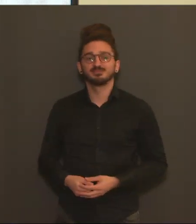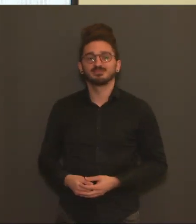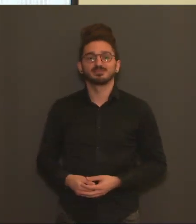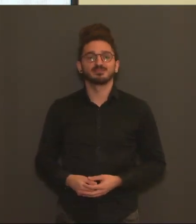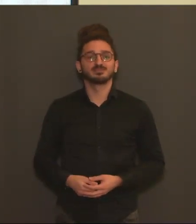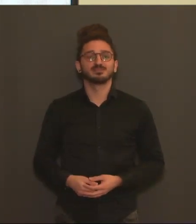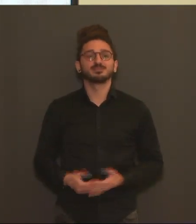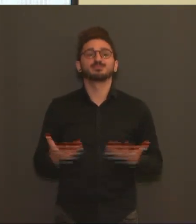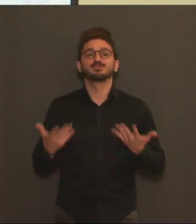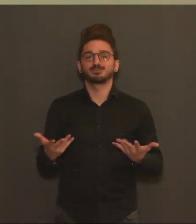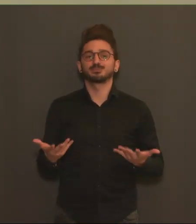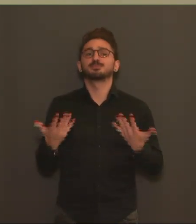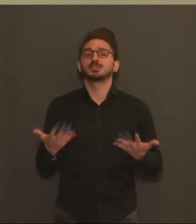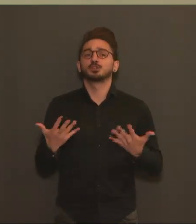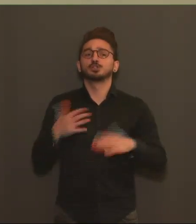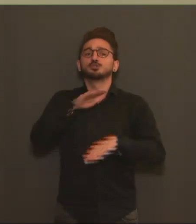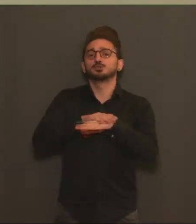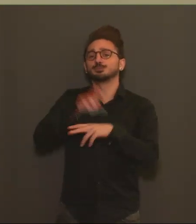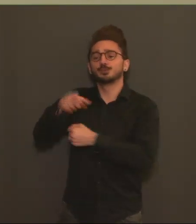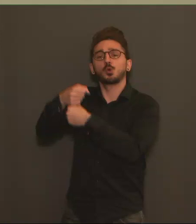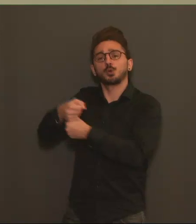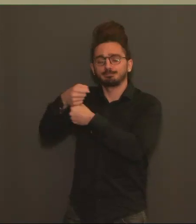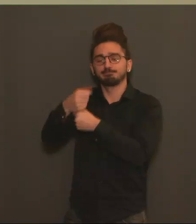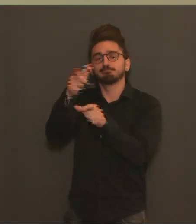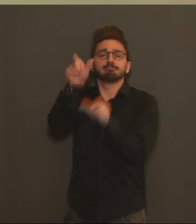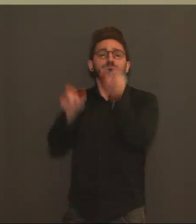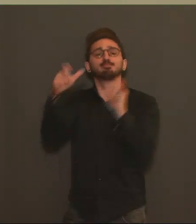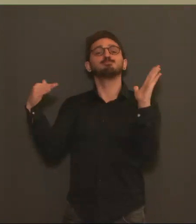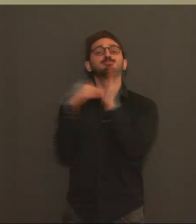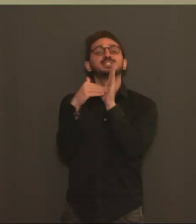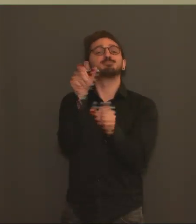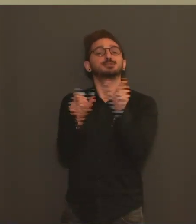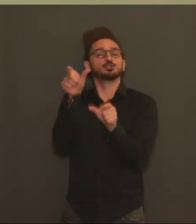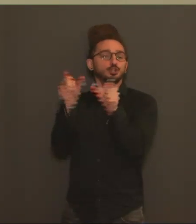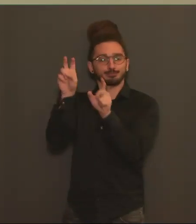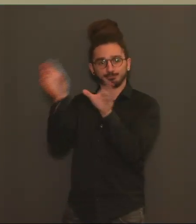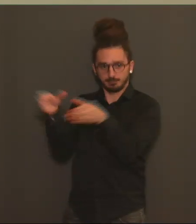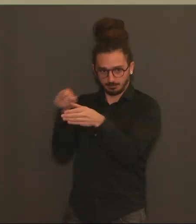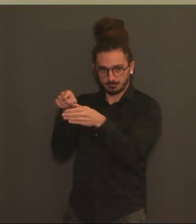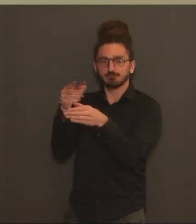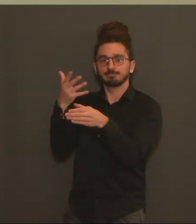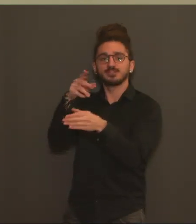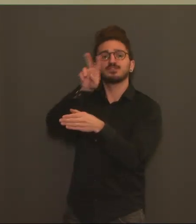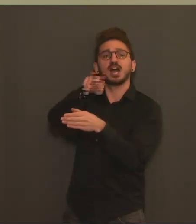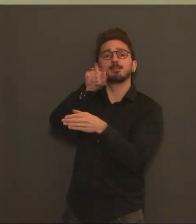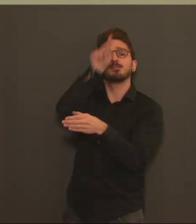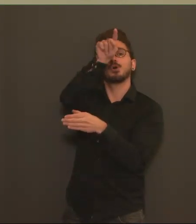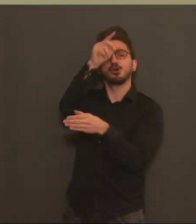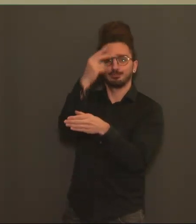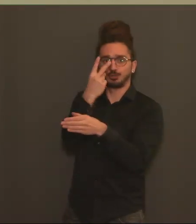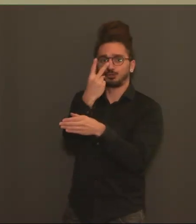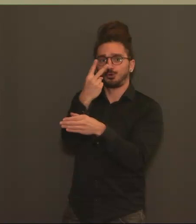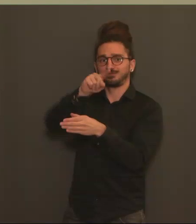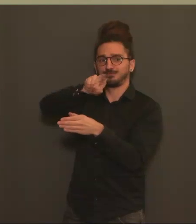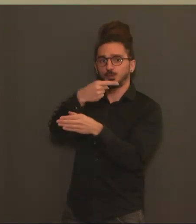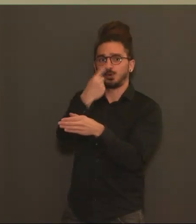par 1000 résidents, on se rend compte sur le premier graphique que la Flandre est passée de 2,1 à 0,7,